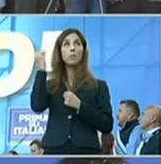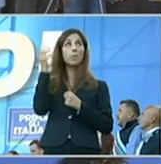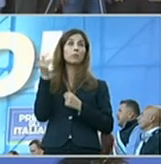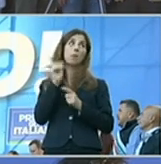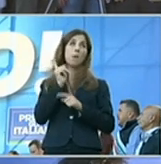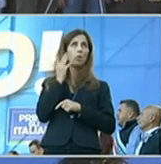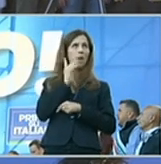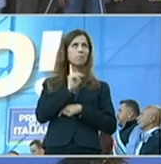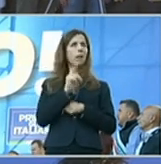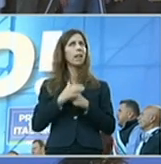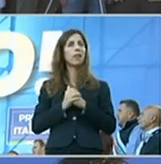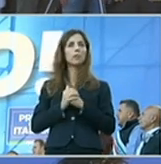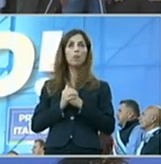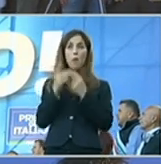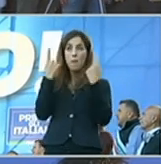sbagliato.